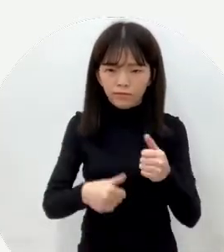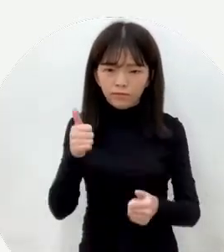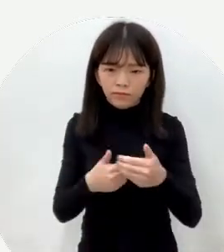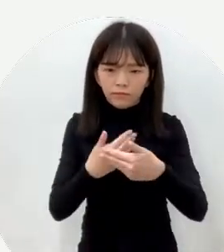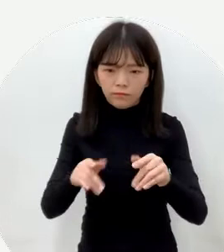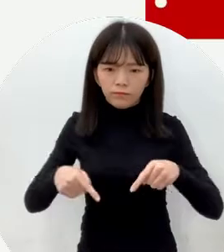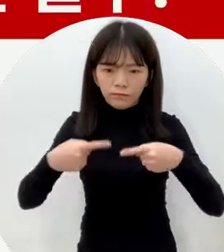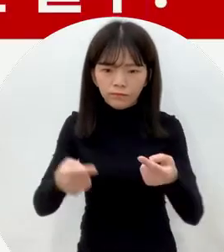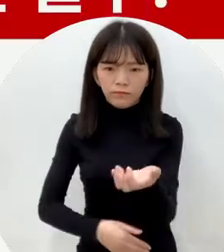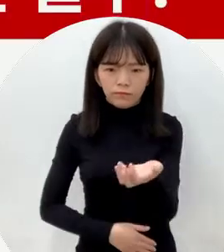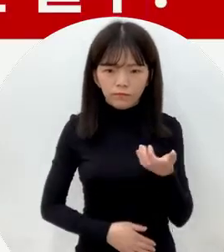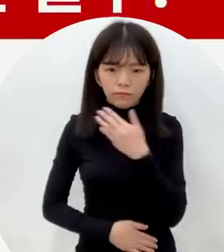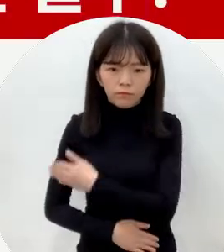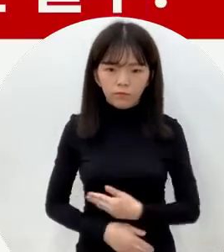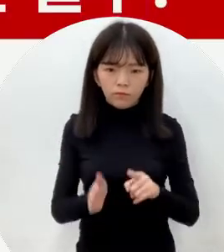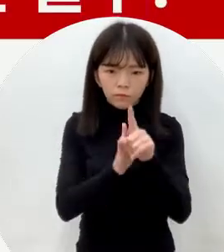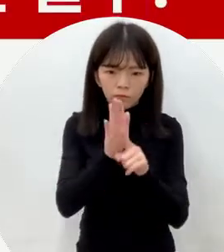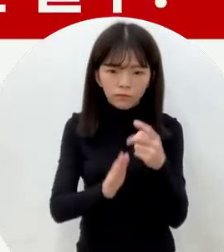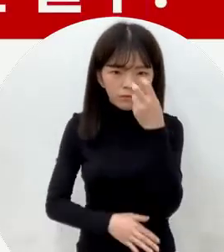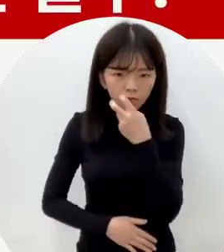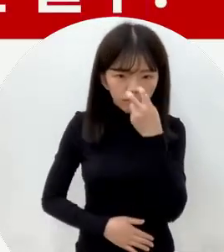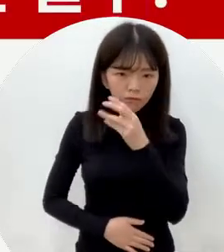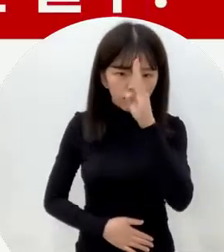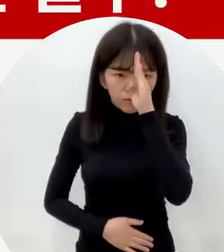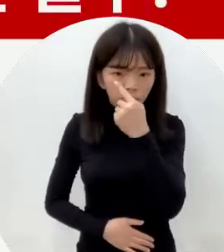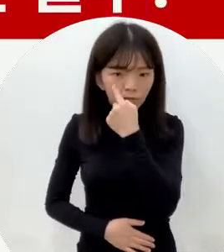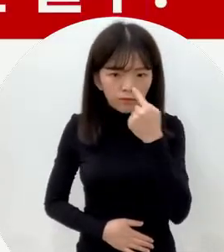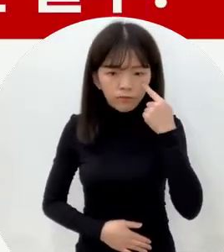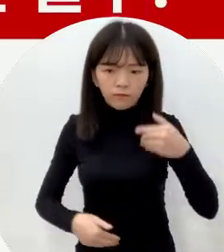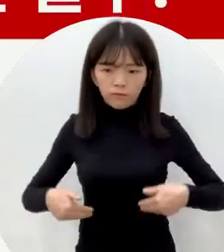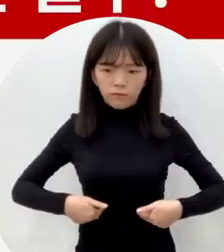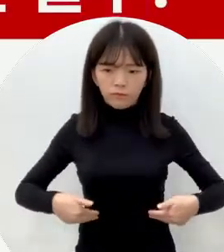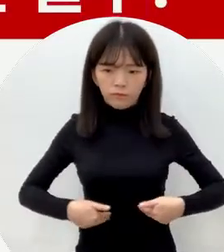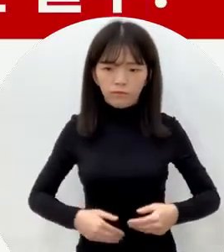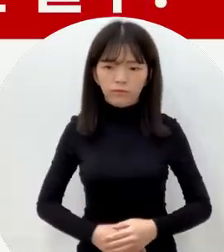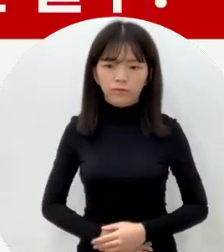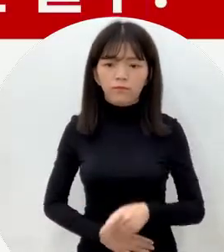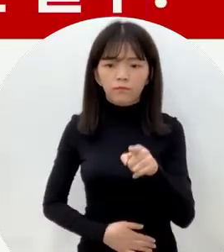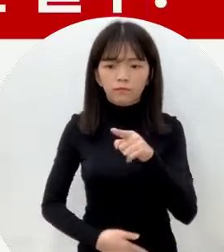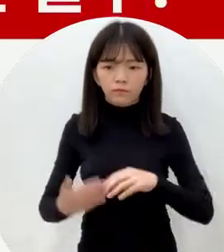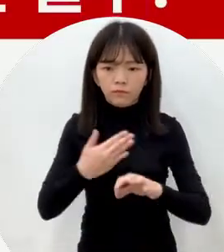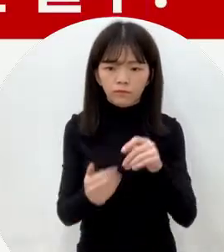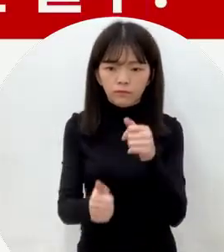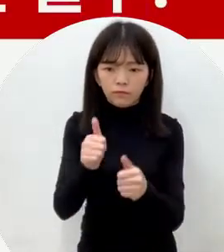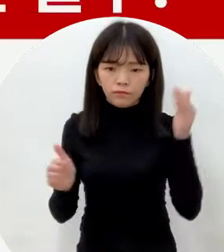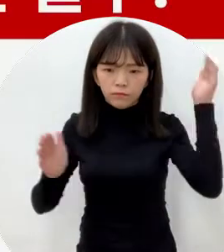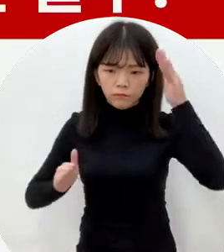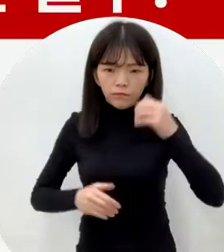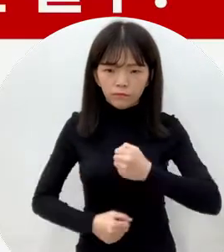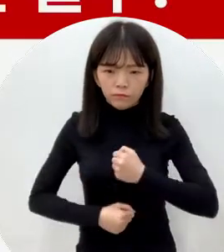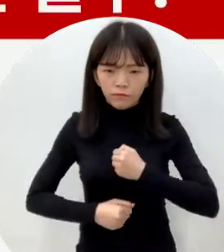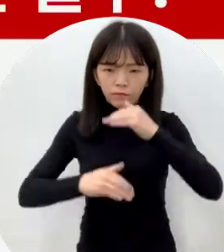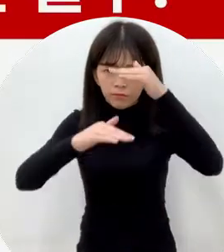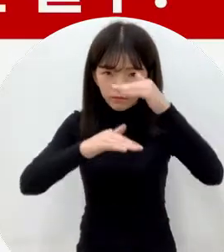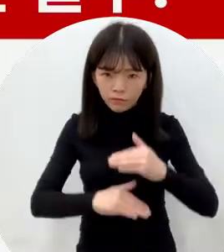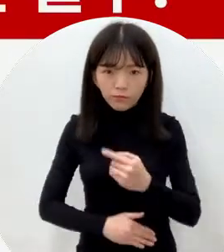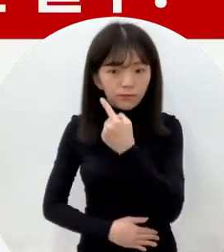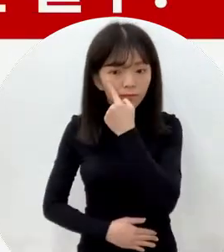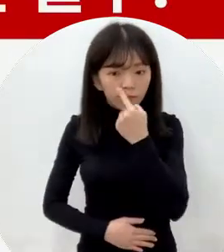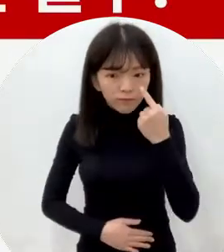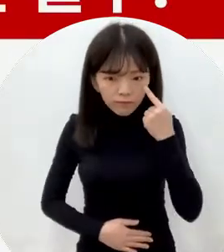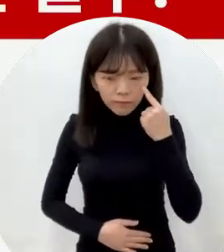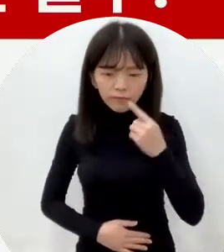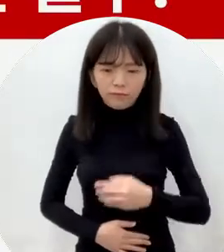시험장 입실 전에 체온 측정 및 증상 확인을 꼭 받으셔야 합니다. 자, 그럼 수험생